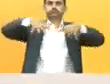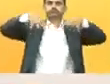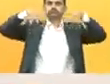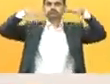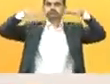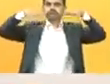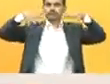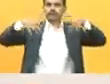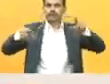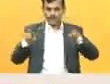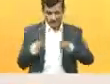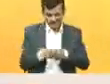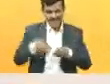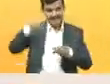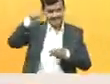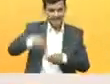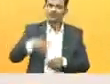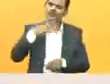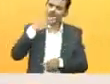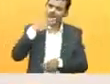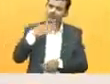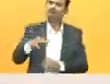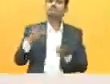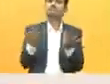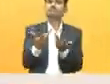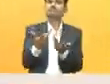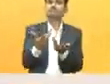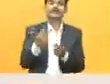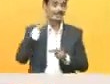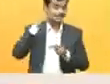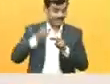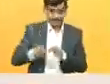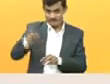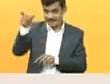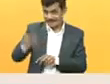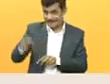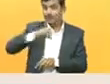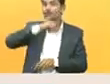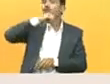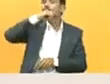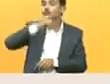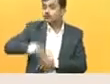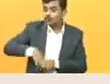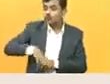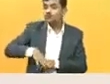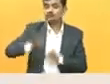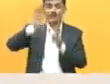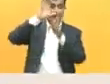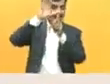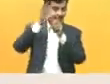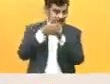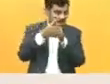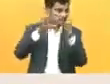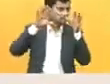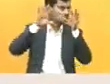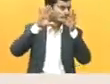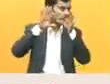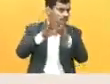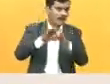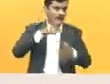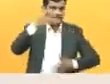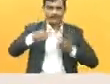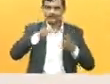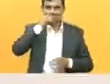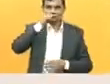है। और ये भी सच है कि जब युवा पीढ़ी अपनी सभ्यता के साथ गर्व